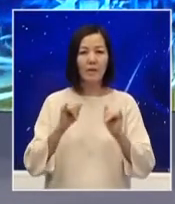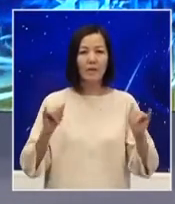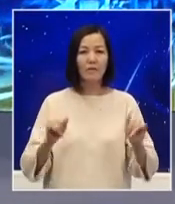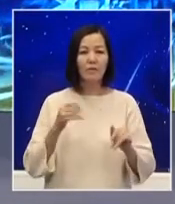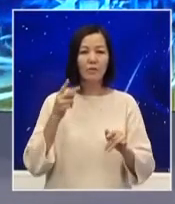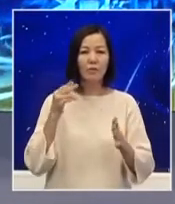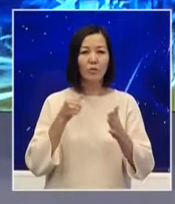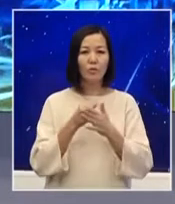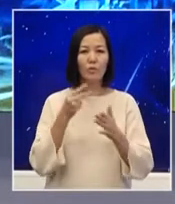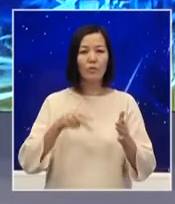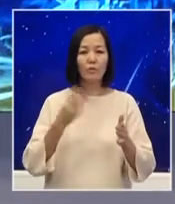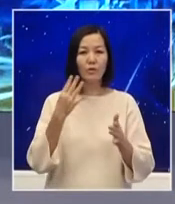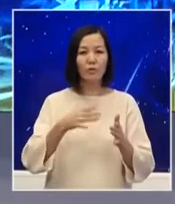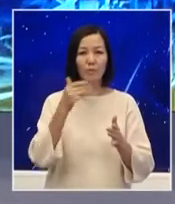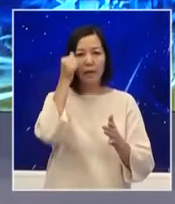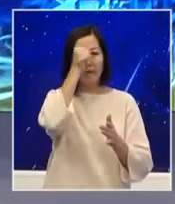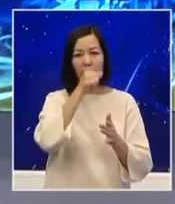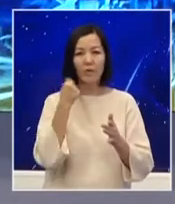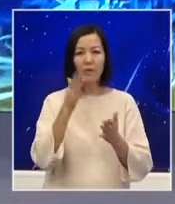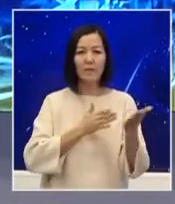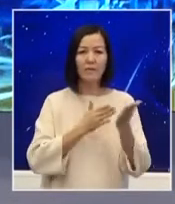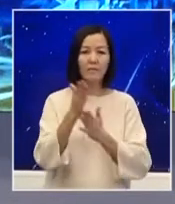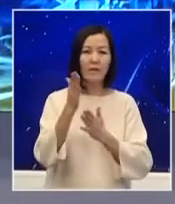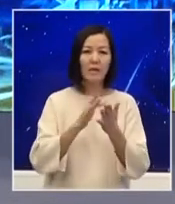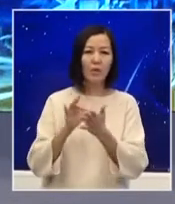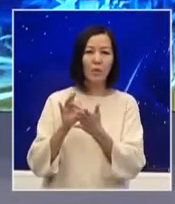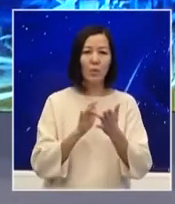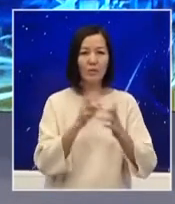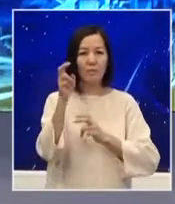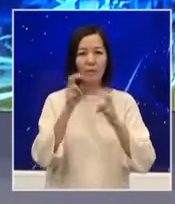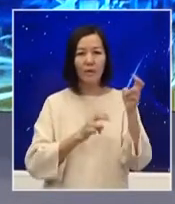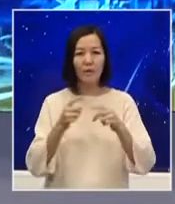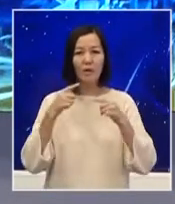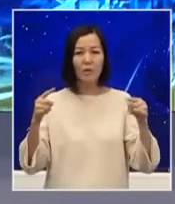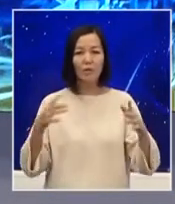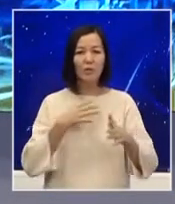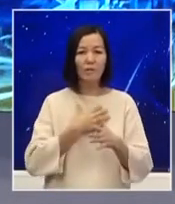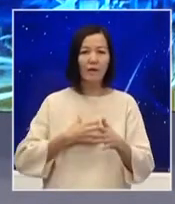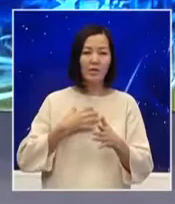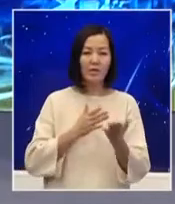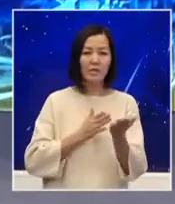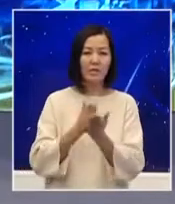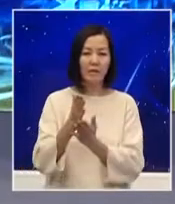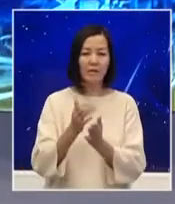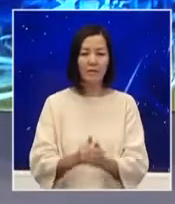2045 года, где затронуты сферы логистики, туризма, промышленности и других жизненно важных сфер.